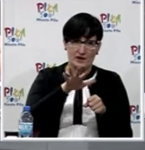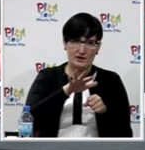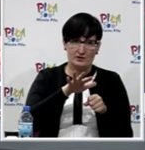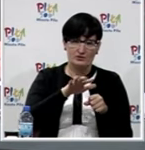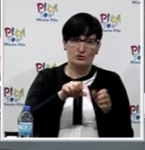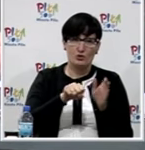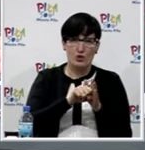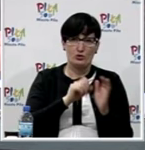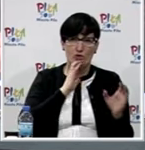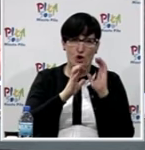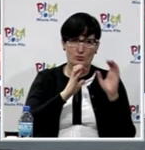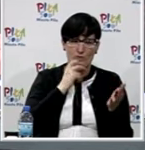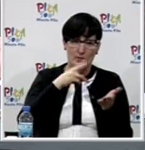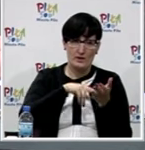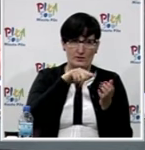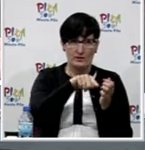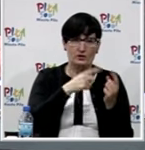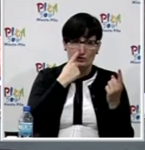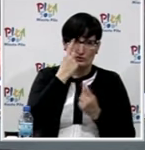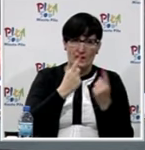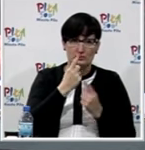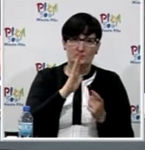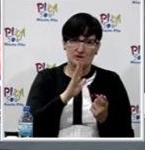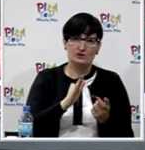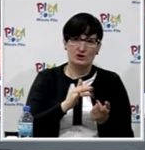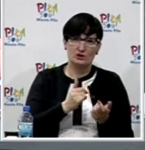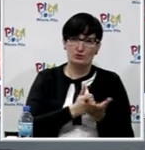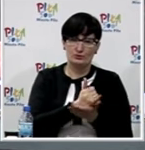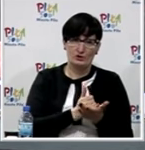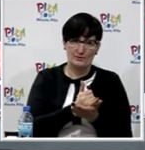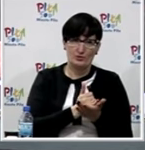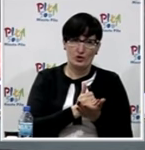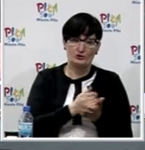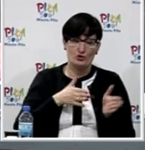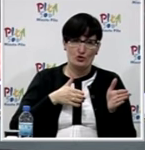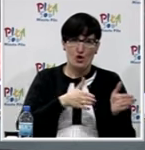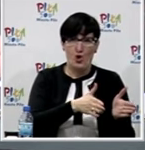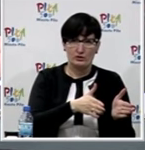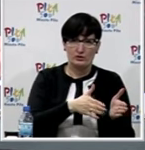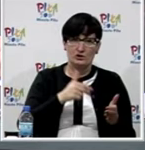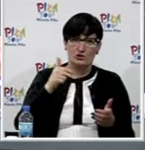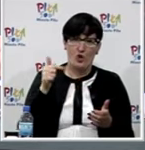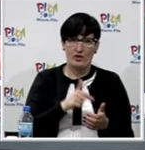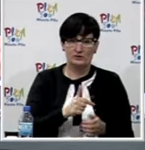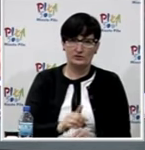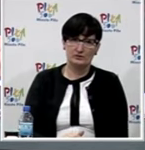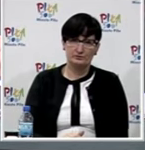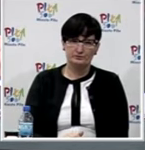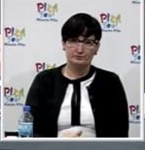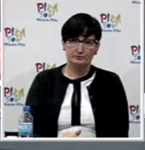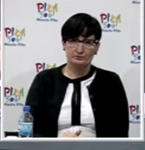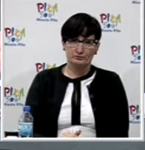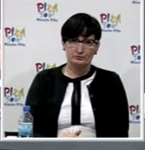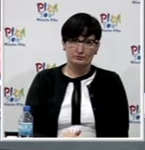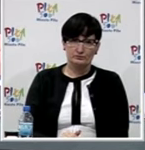działce zostanie zapewniona, ustanowiona służebność drogi koniecznej na rzecz nabywcy działki, która jest przedmiotem niniejszej